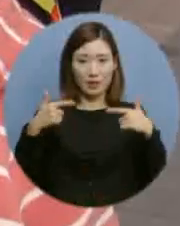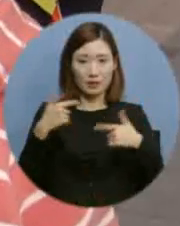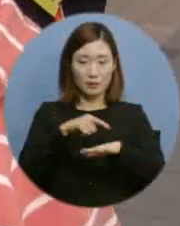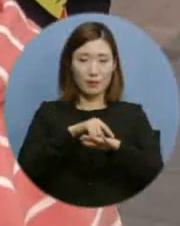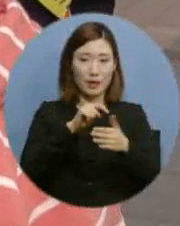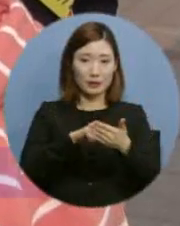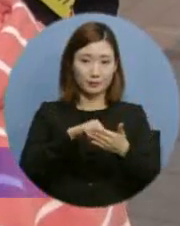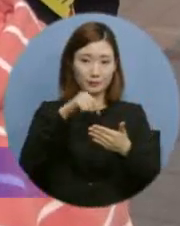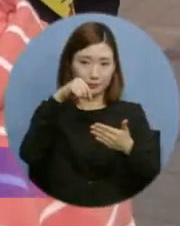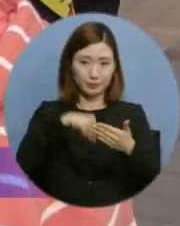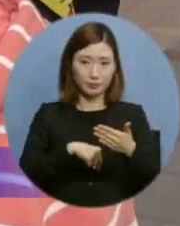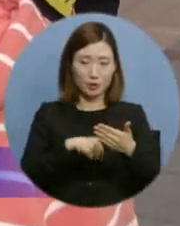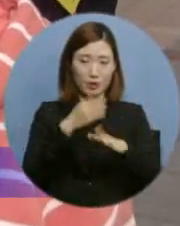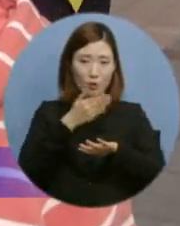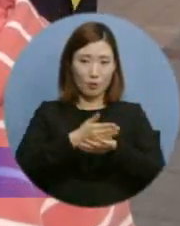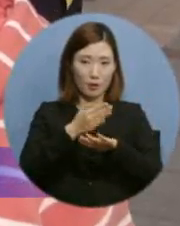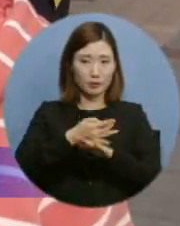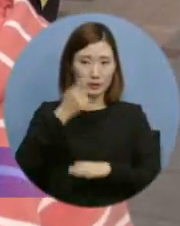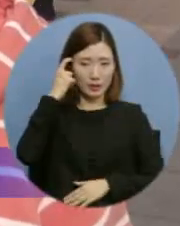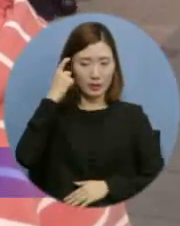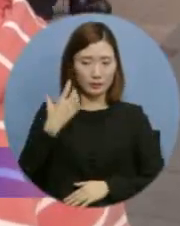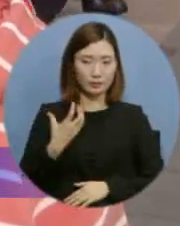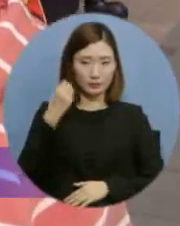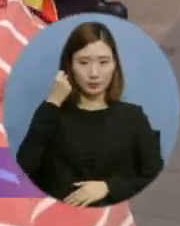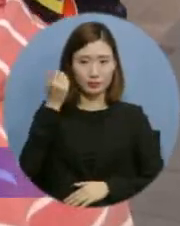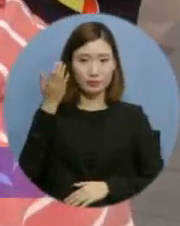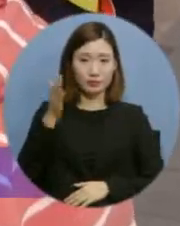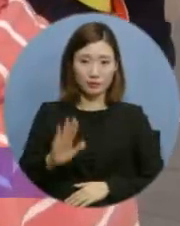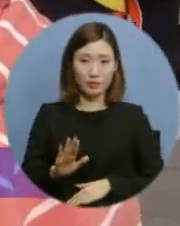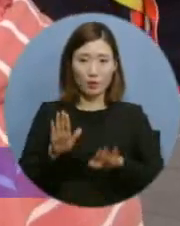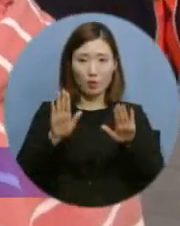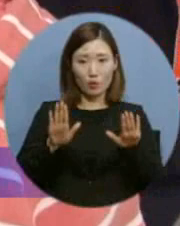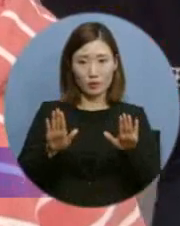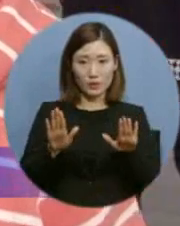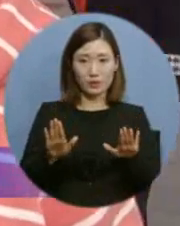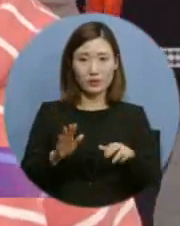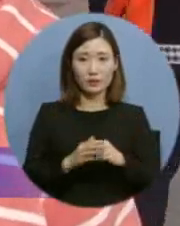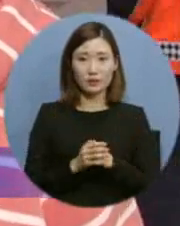마음속으로 고마운 생각을 가지고 있는데 오늘 이렇게